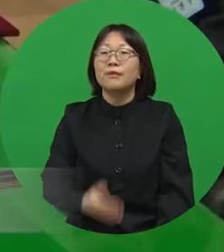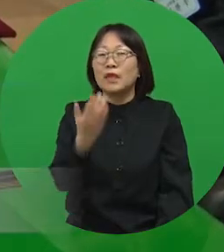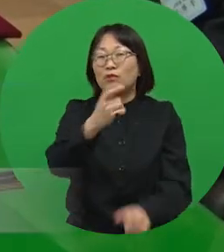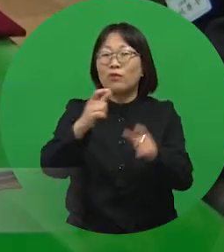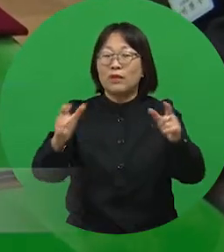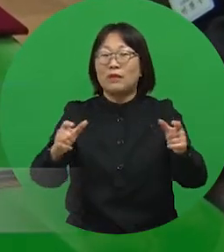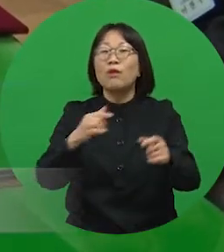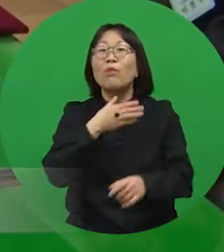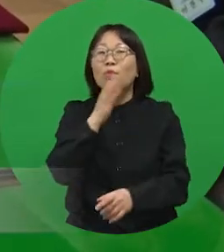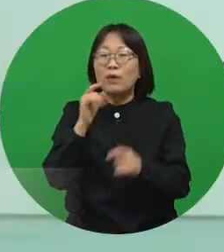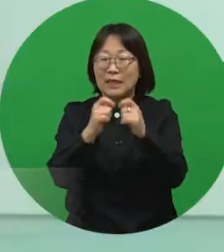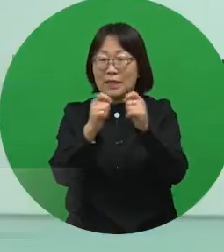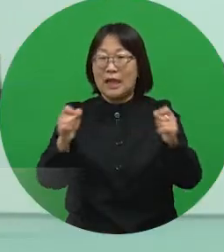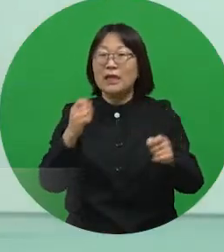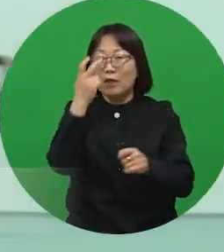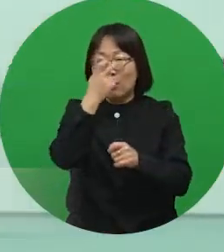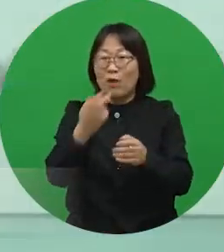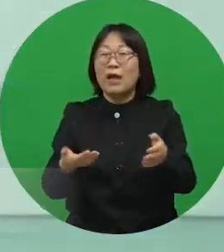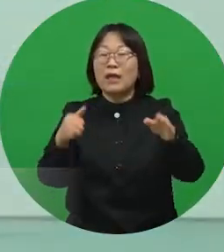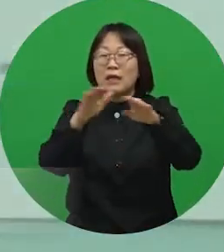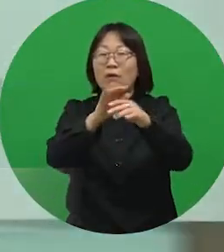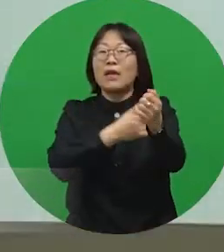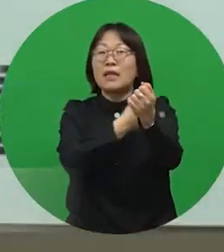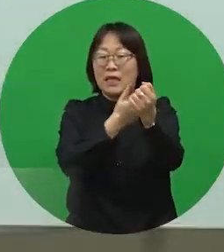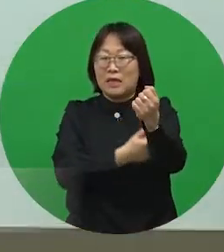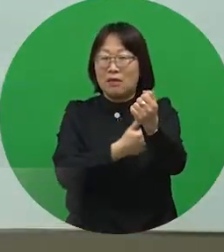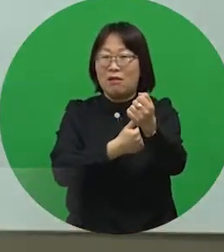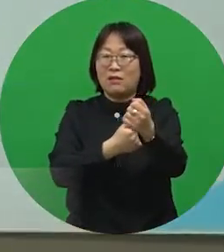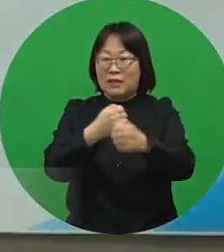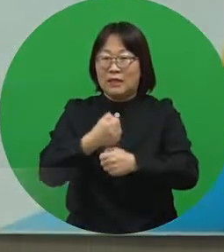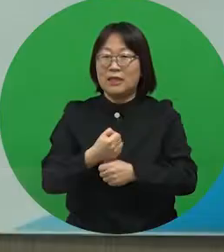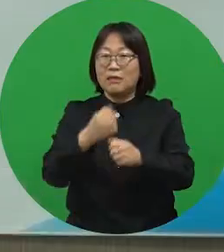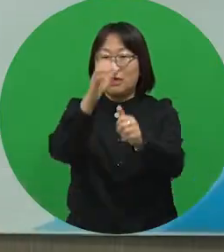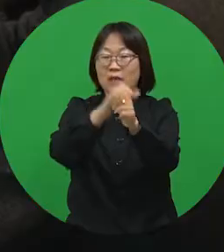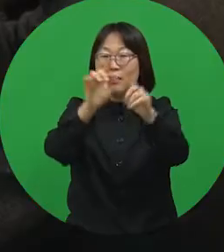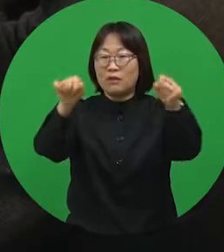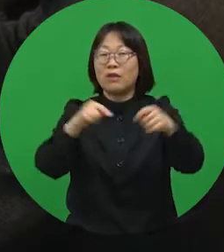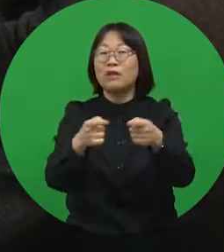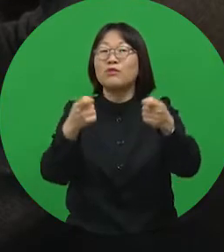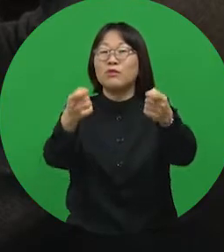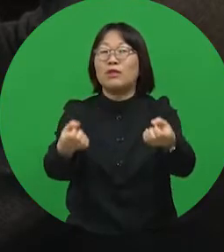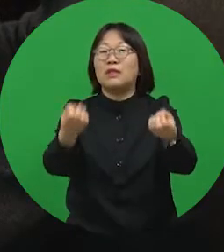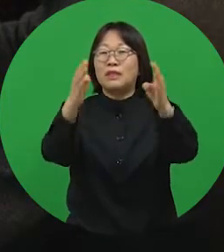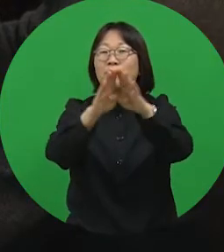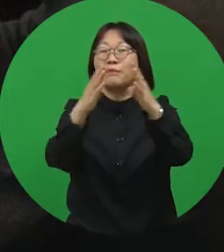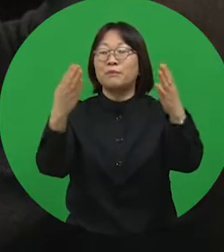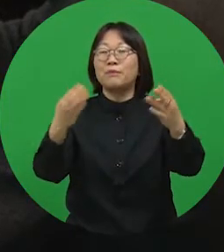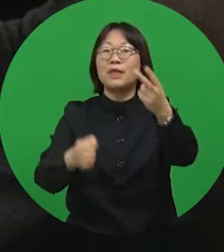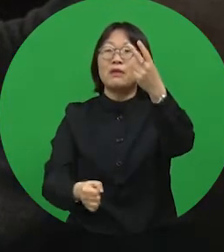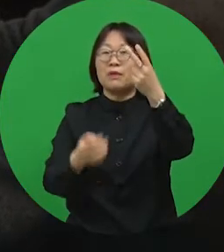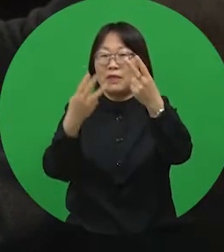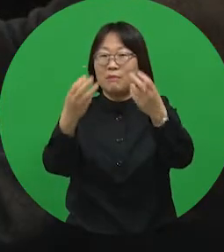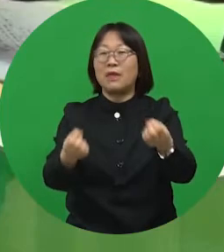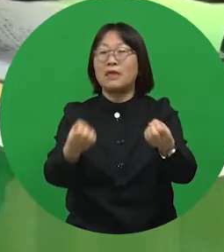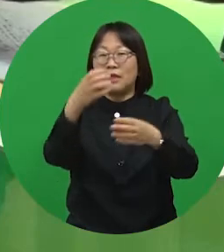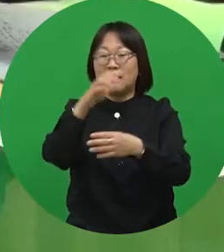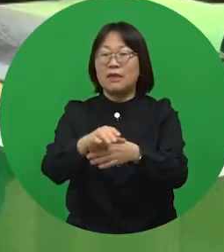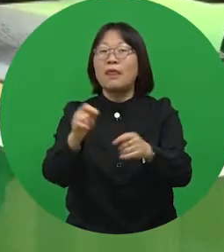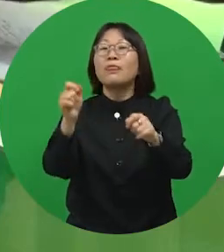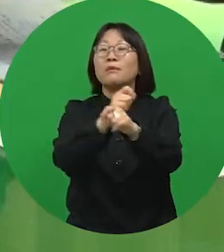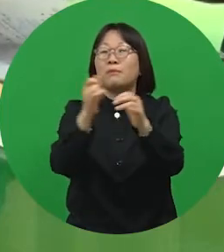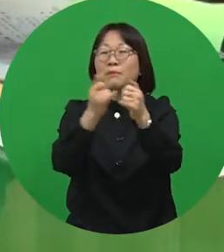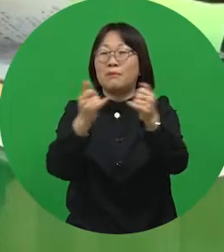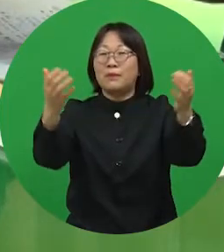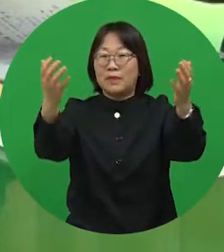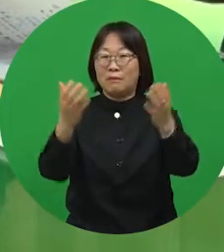구로구에서 노인장기요양기관 인권 지킴이 위촉장 수여식이 열렸습니다 2월 3일 열린 자리에는 특별한 이들이 함께